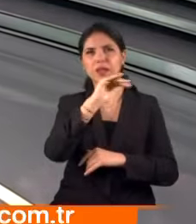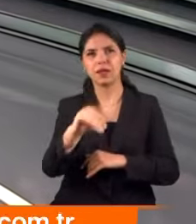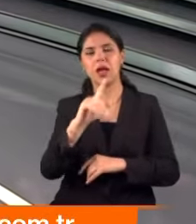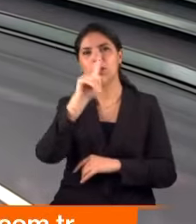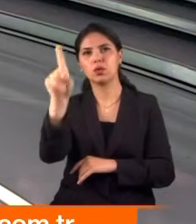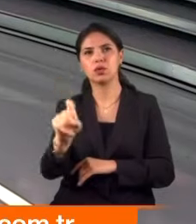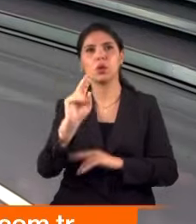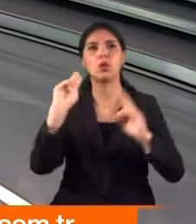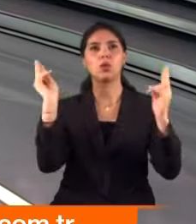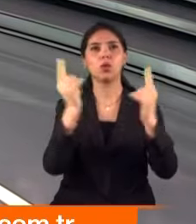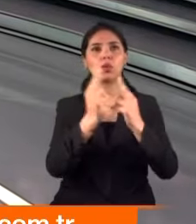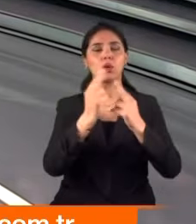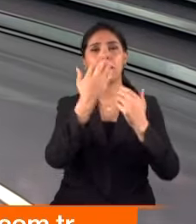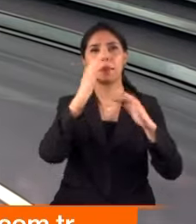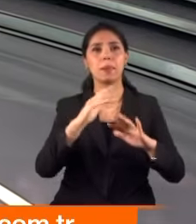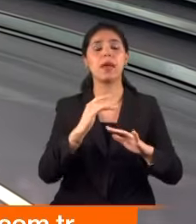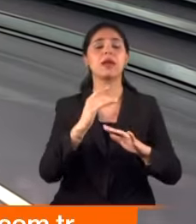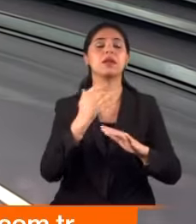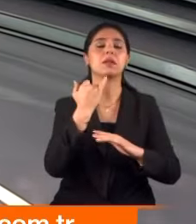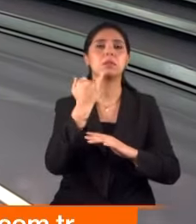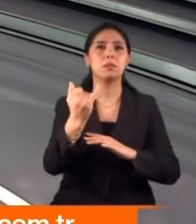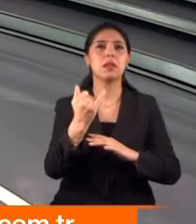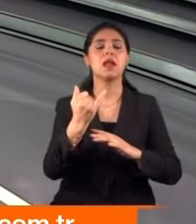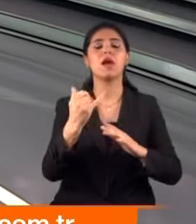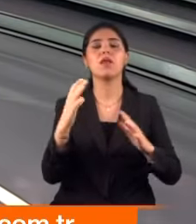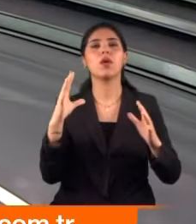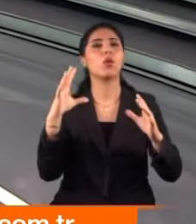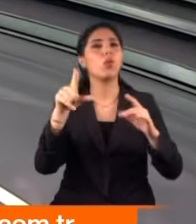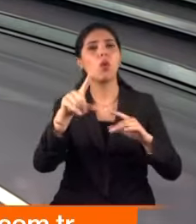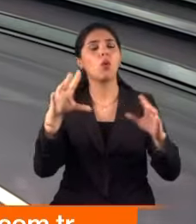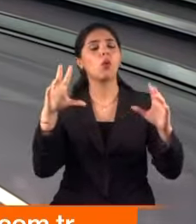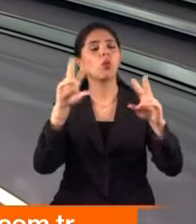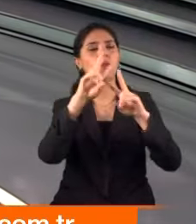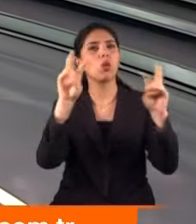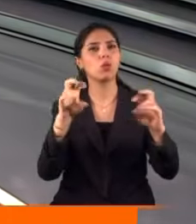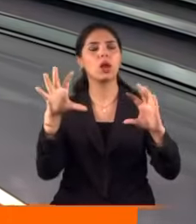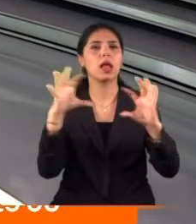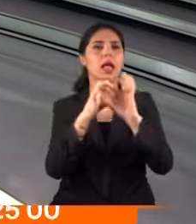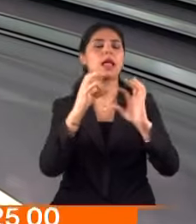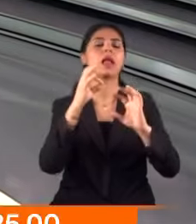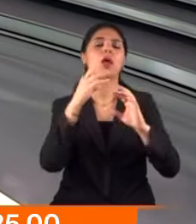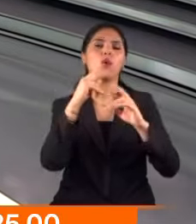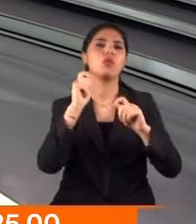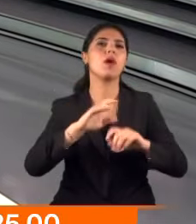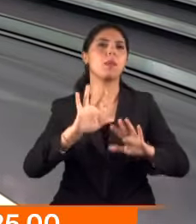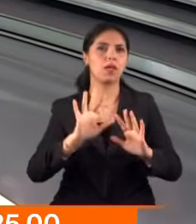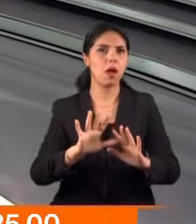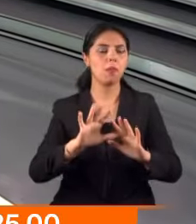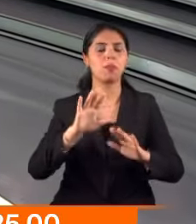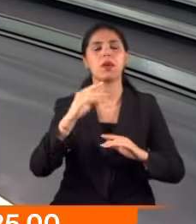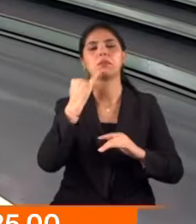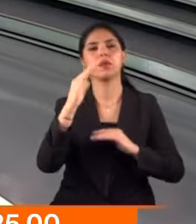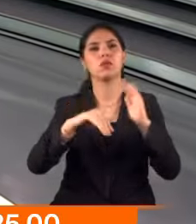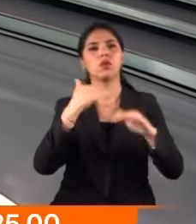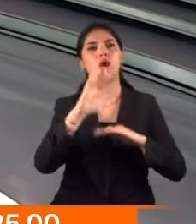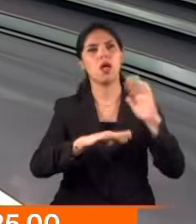Dünyanın kilitlendiği ziyaretin gündemiyle ilgili açıklama yapmadı ama ziyaret sonrası adımlar atılacak dedi. Erdoğan, Almanya